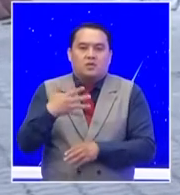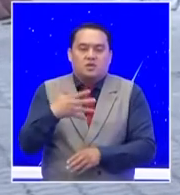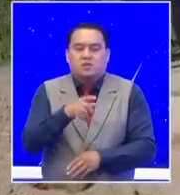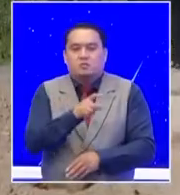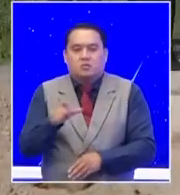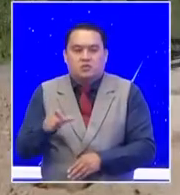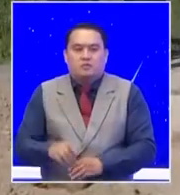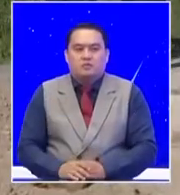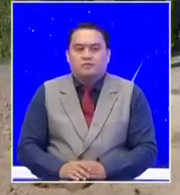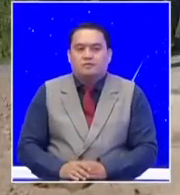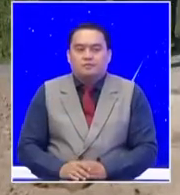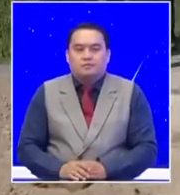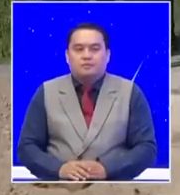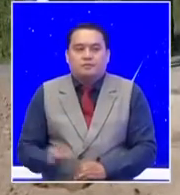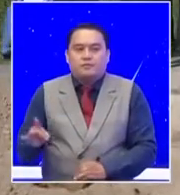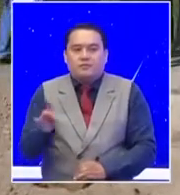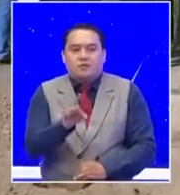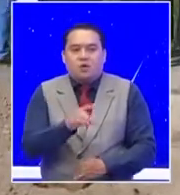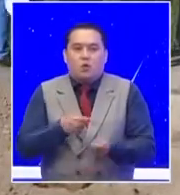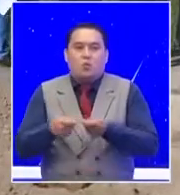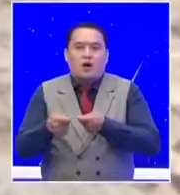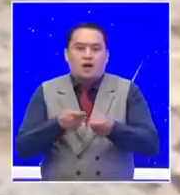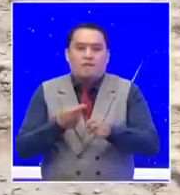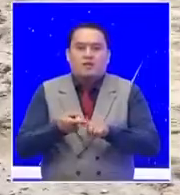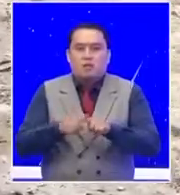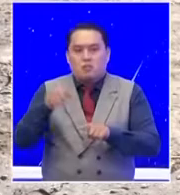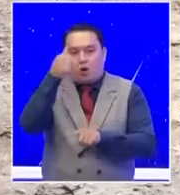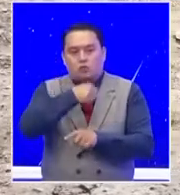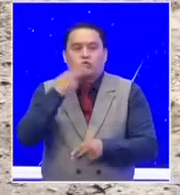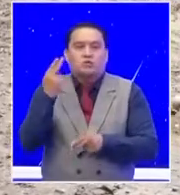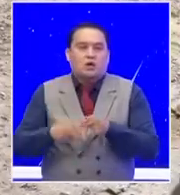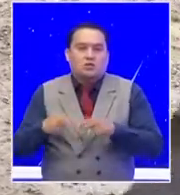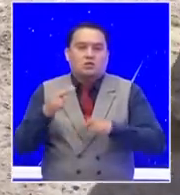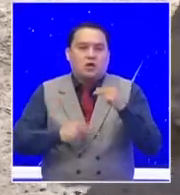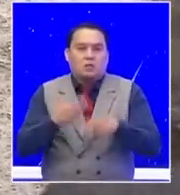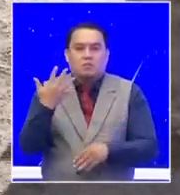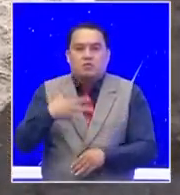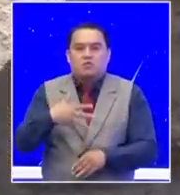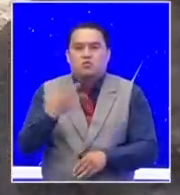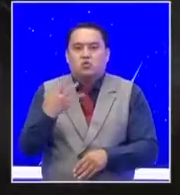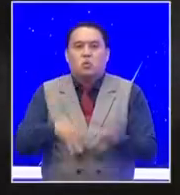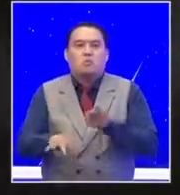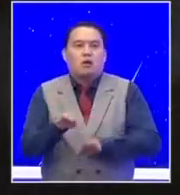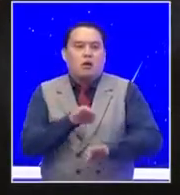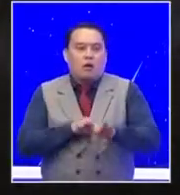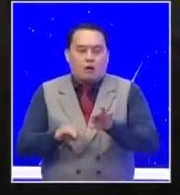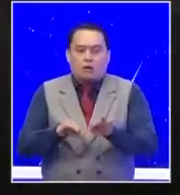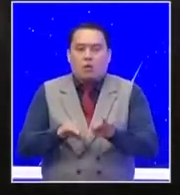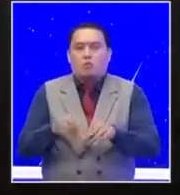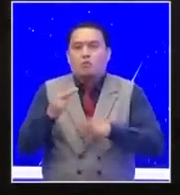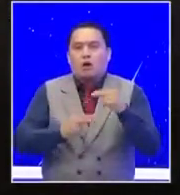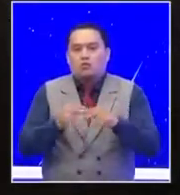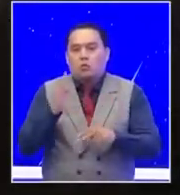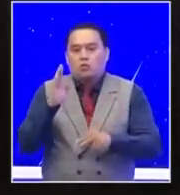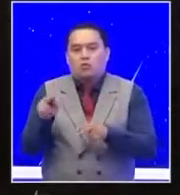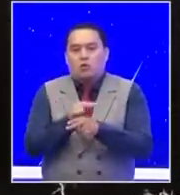людьми. Как отметили в региональном управлении ЖКХ, в этом году завершается строительство 54 проектов. Тем самым будет построено